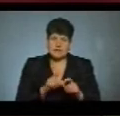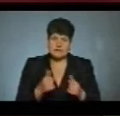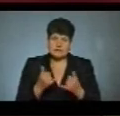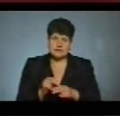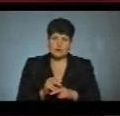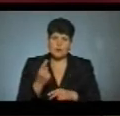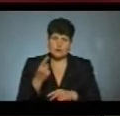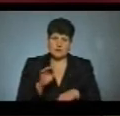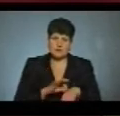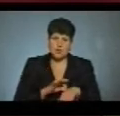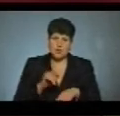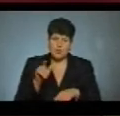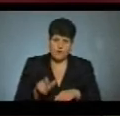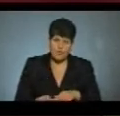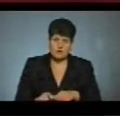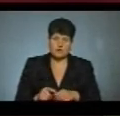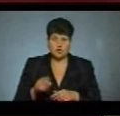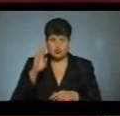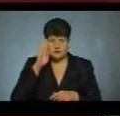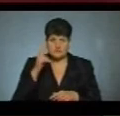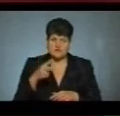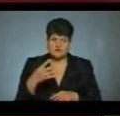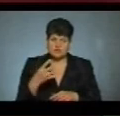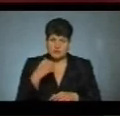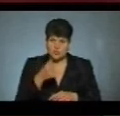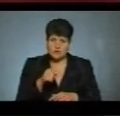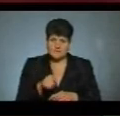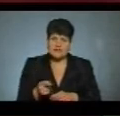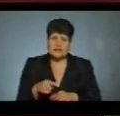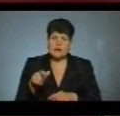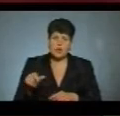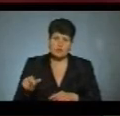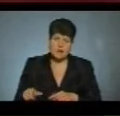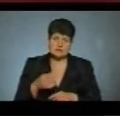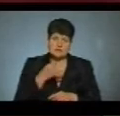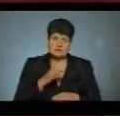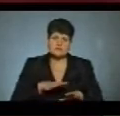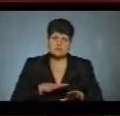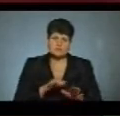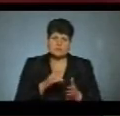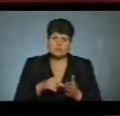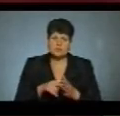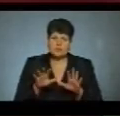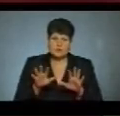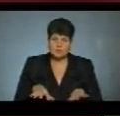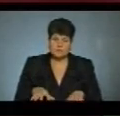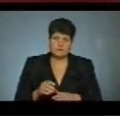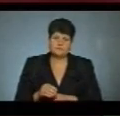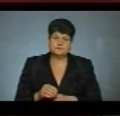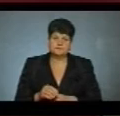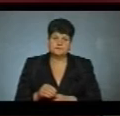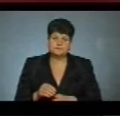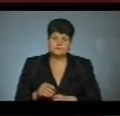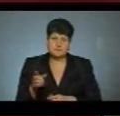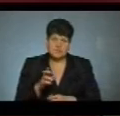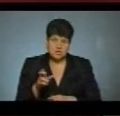один хворий на коронавірус. Чоловікові 24 роки, він тернополянин. Про це розповів заступник міського голови Бережан Олег Захарків. За